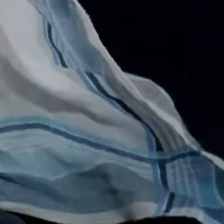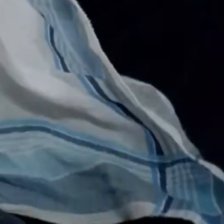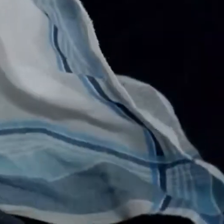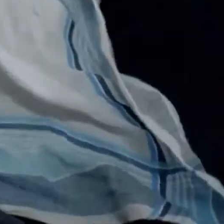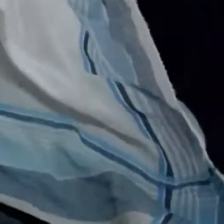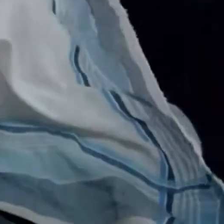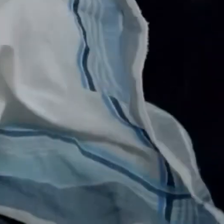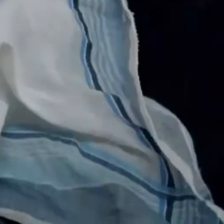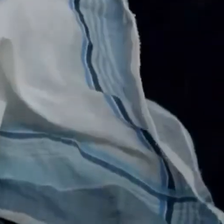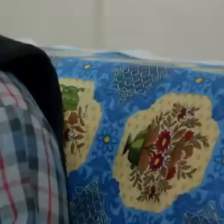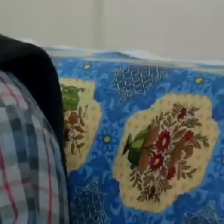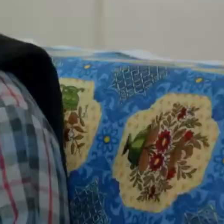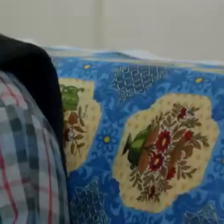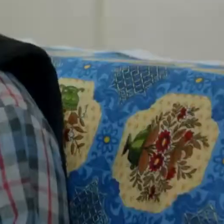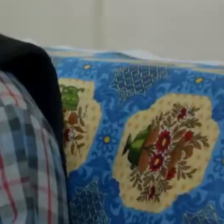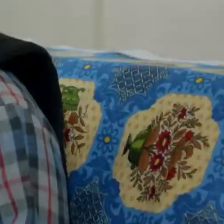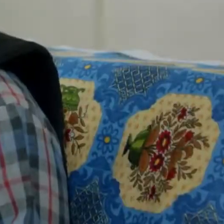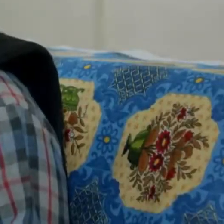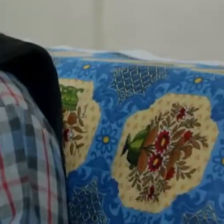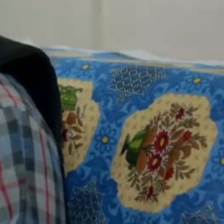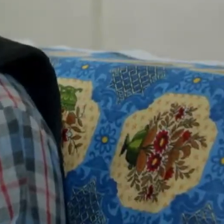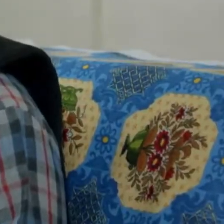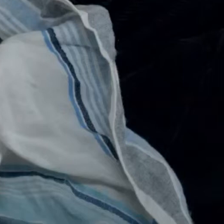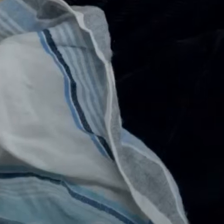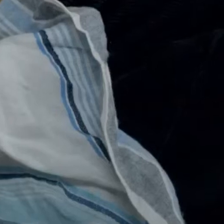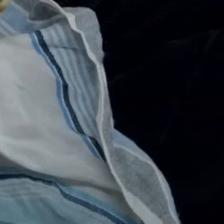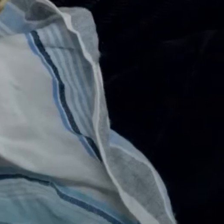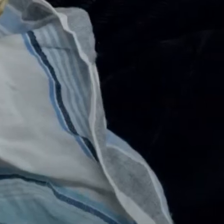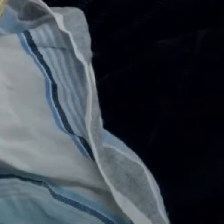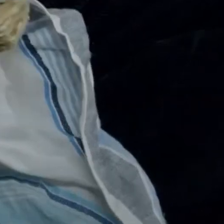Paralar tomar yapılmış, buruk bakışlarıyla saymaya başladı.